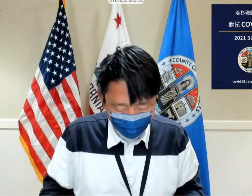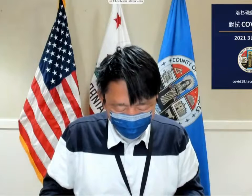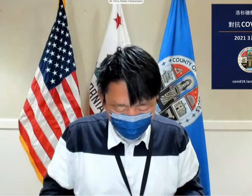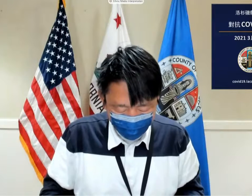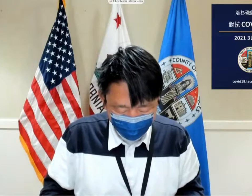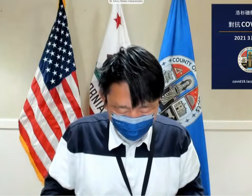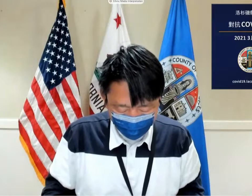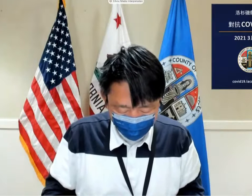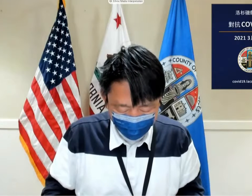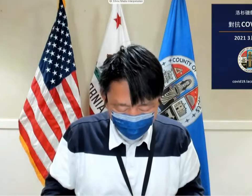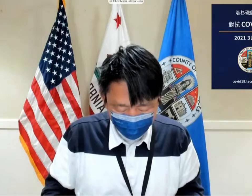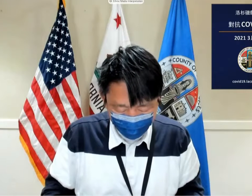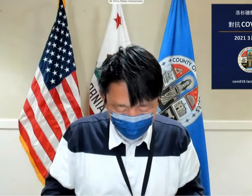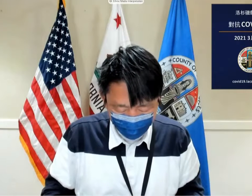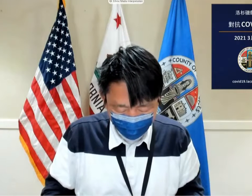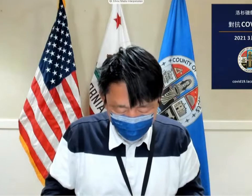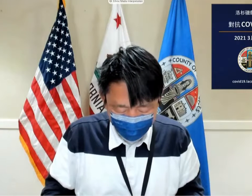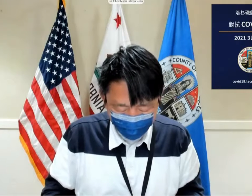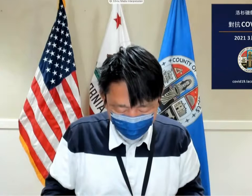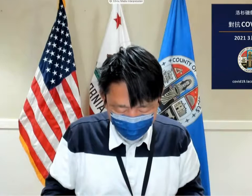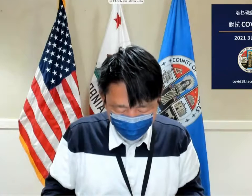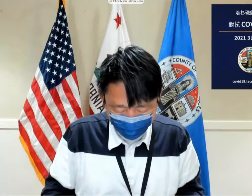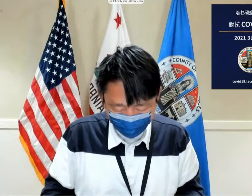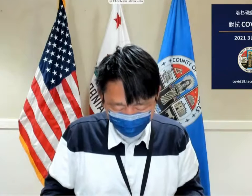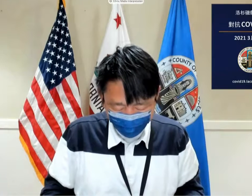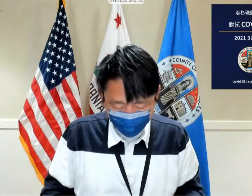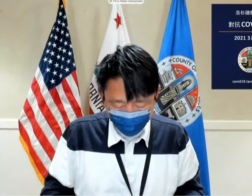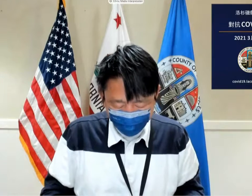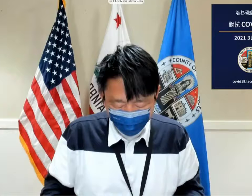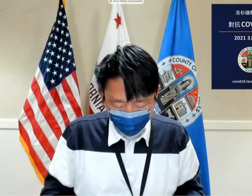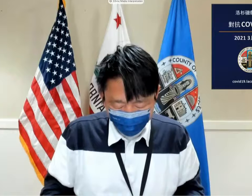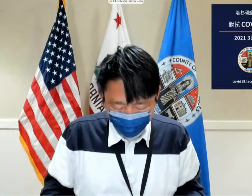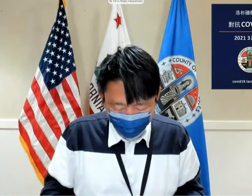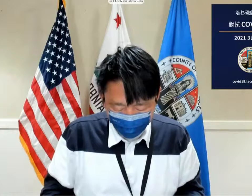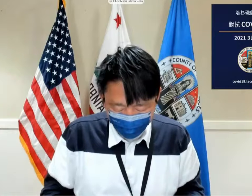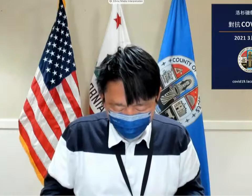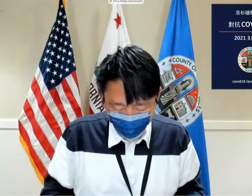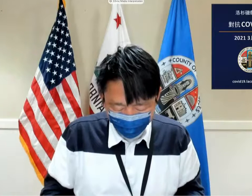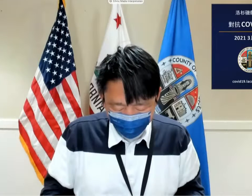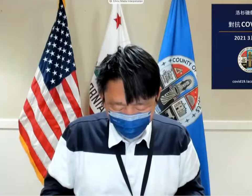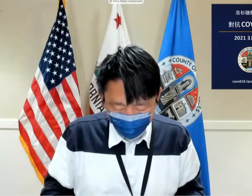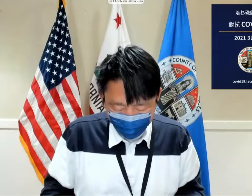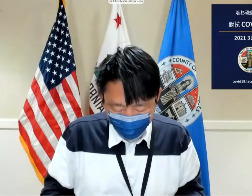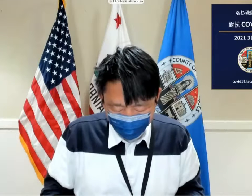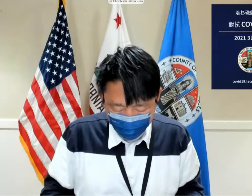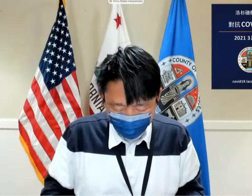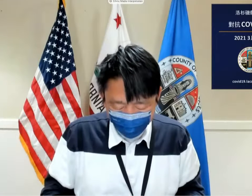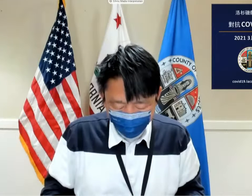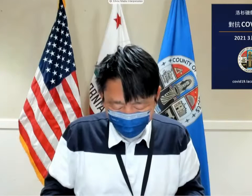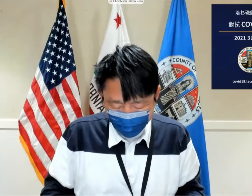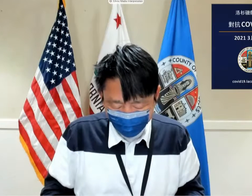月的第1星期的1月1日到7号，数字为